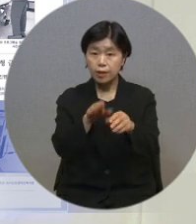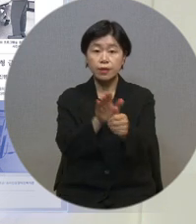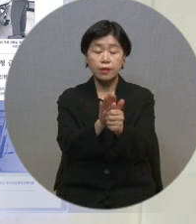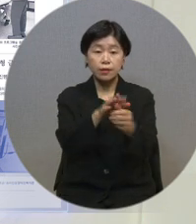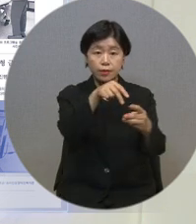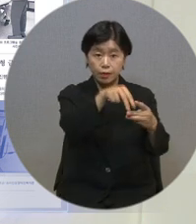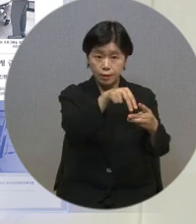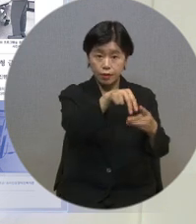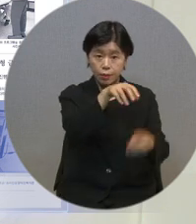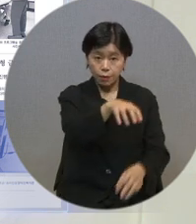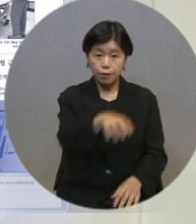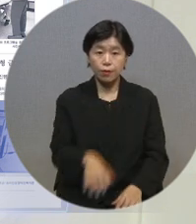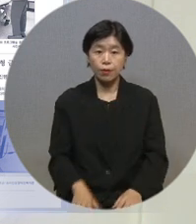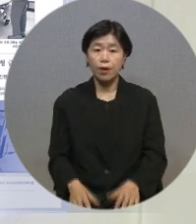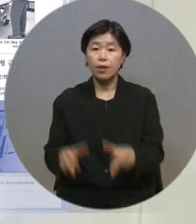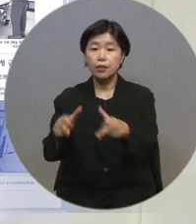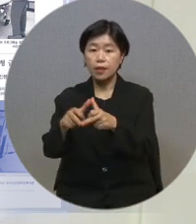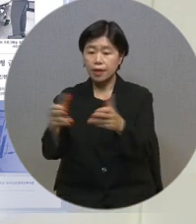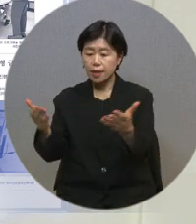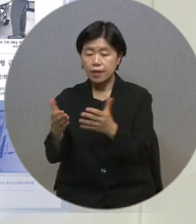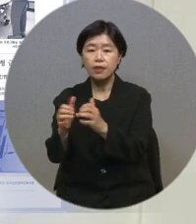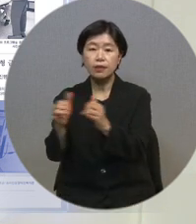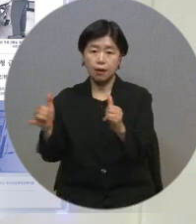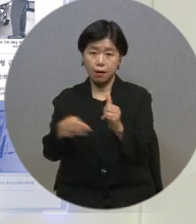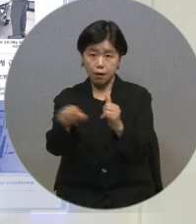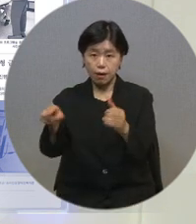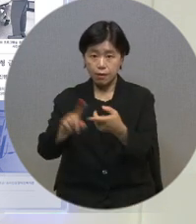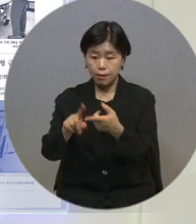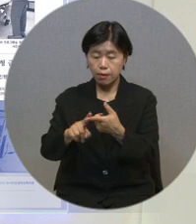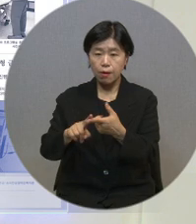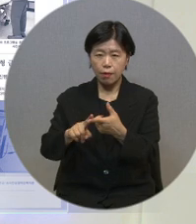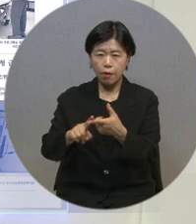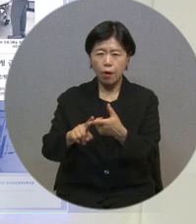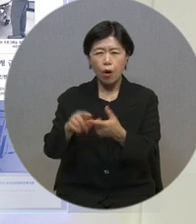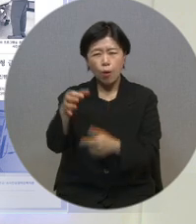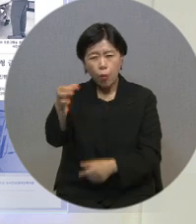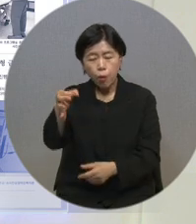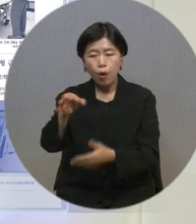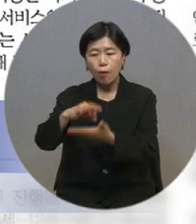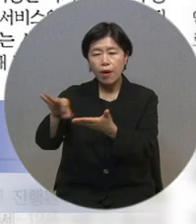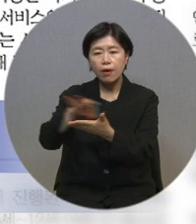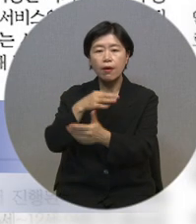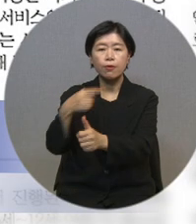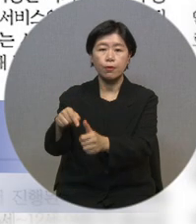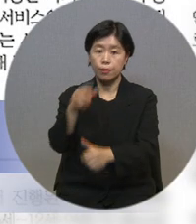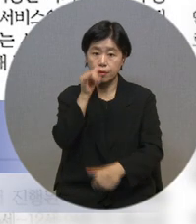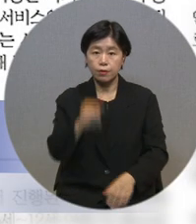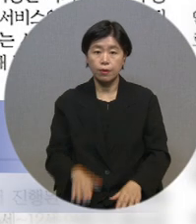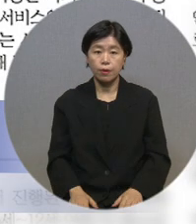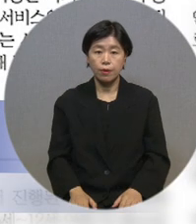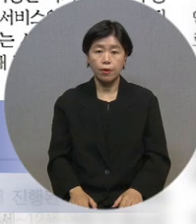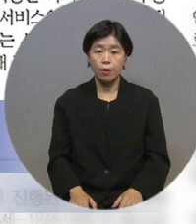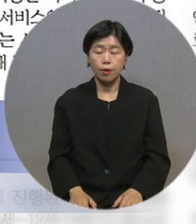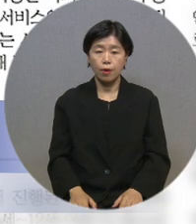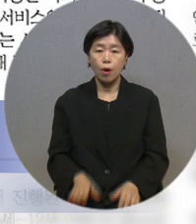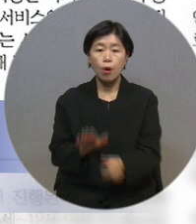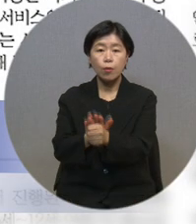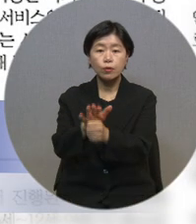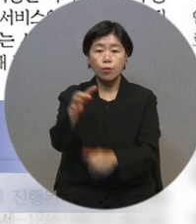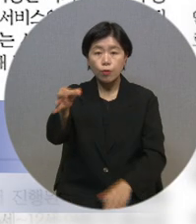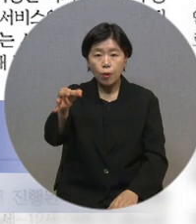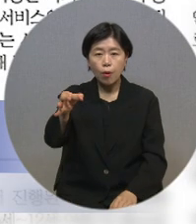센터가 장애인 복지 종사자를 대상으로 보조금 회계 교육을 실시했습니다 이번 교육에서는 보조금